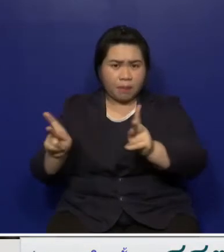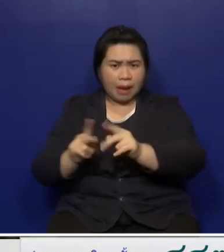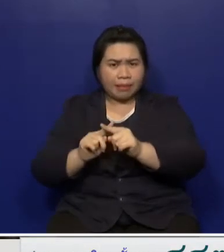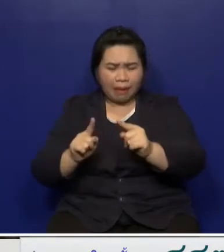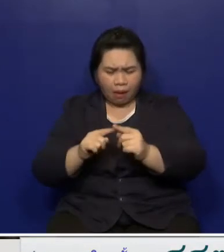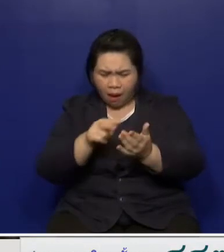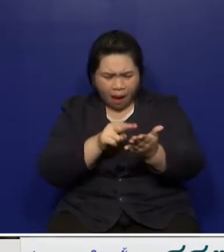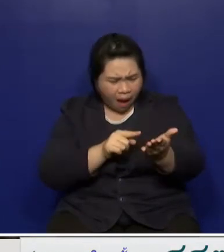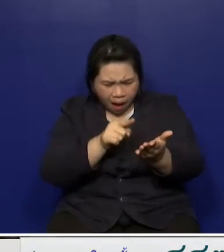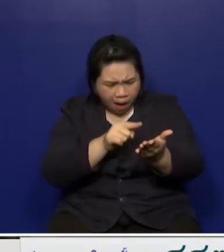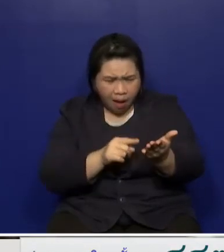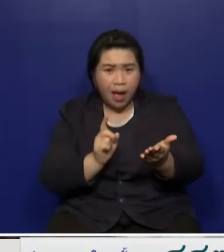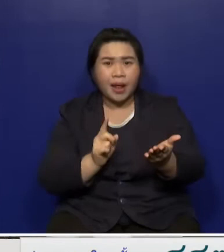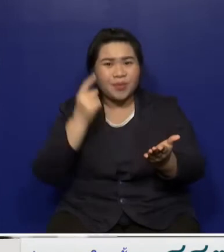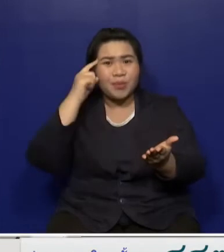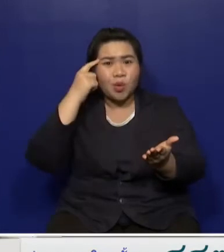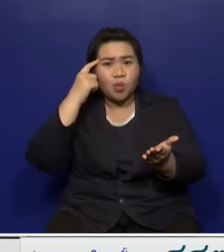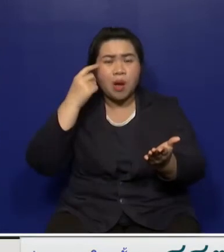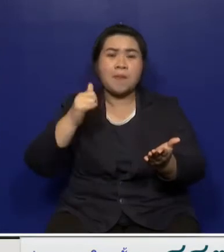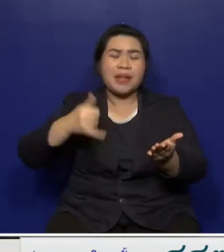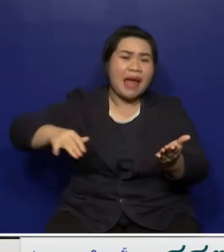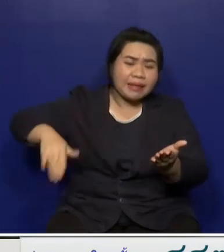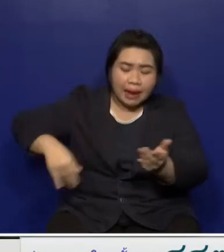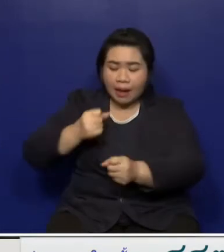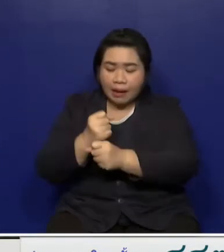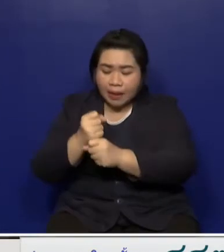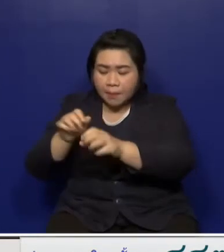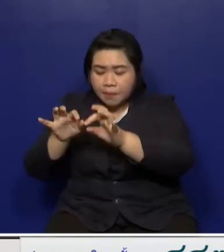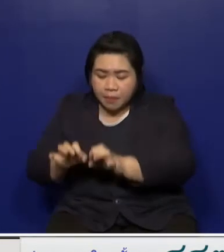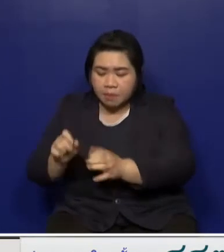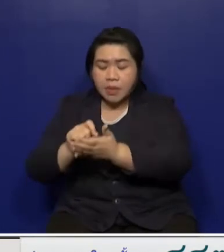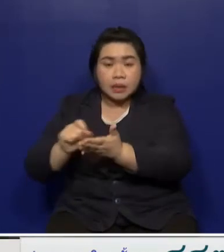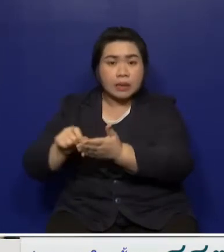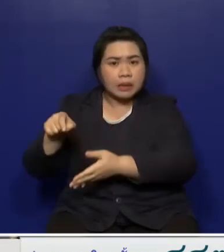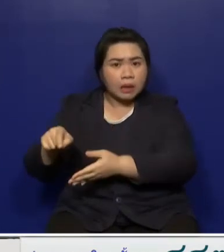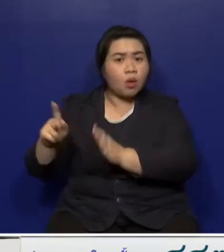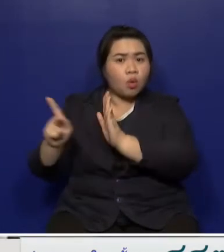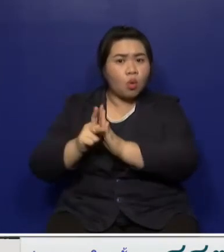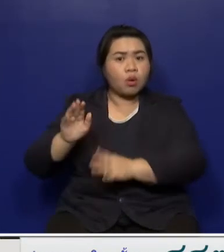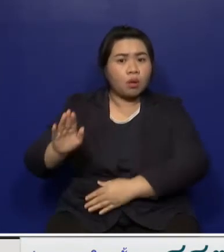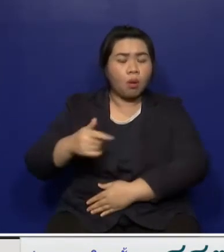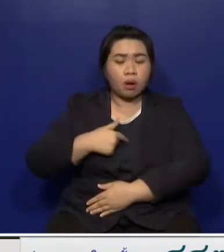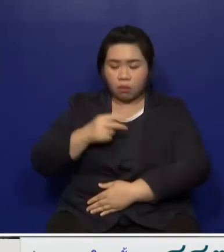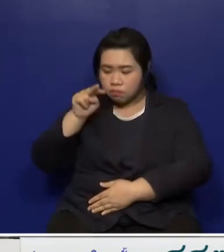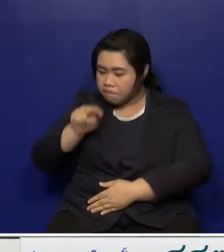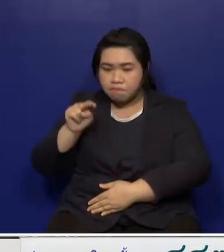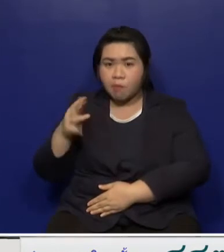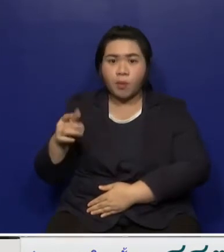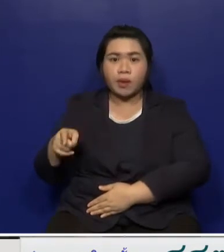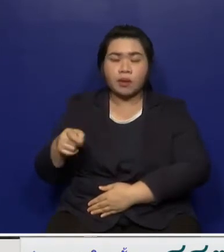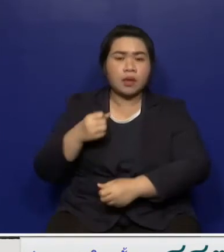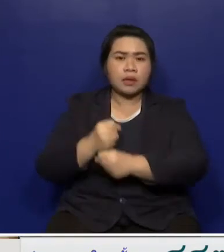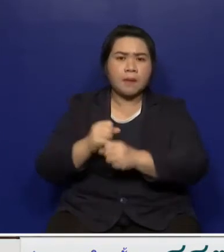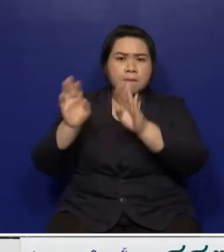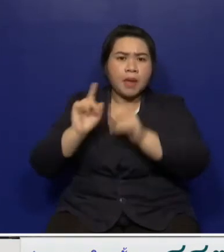้อ่านท่านหจะมาออกระก kurtเกลที่หลงกได้กฎเกลที่ทานออกมาเรากไมทราบเพ è beน